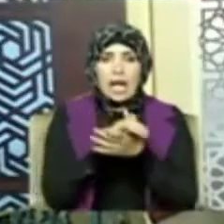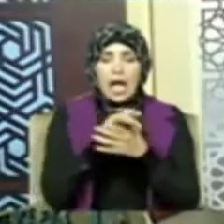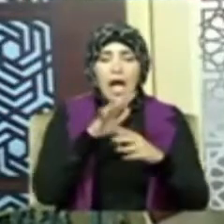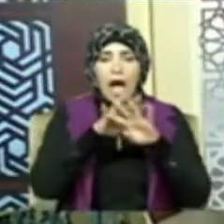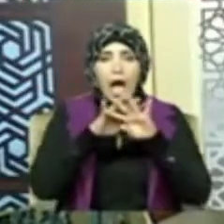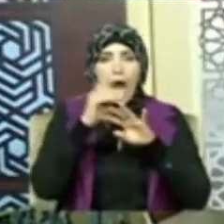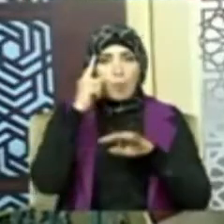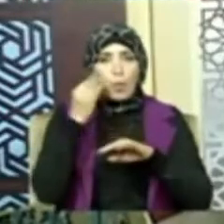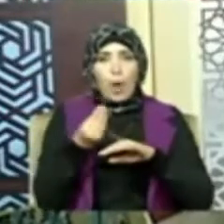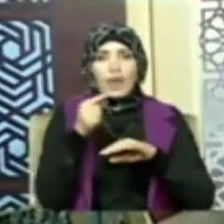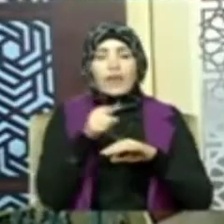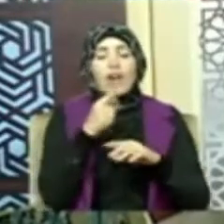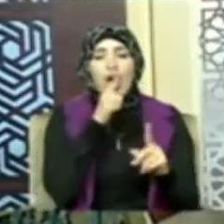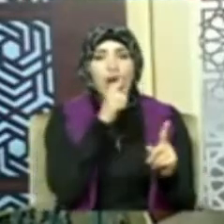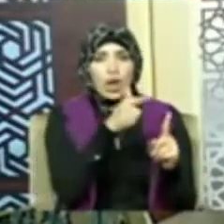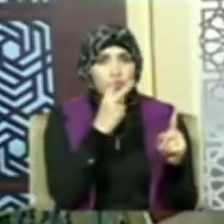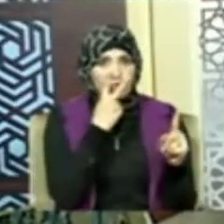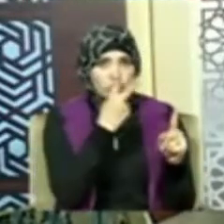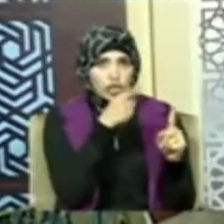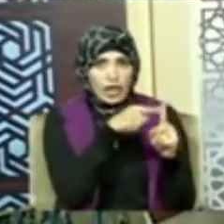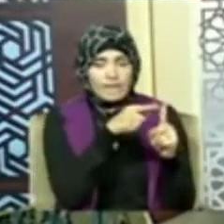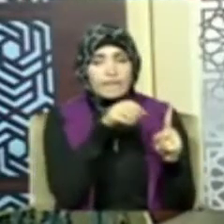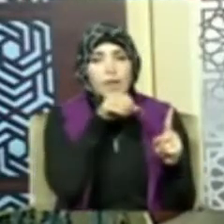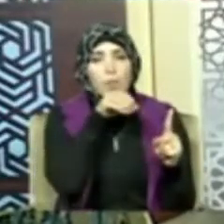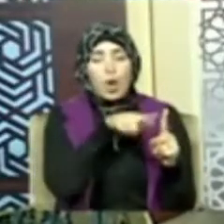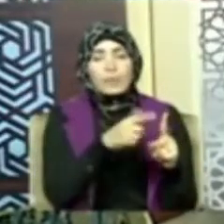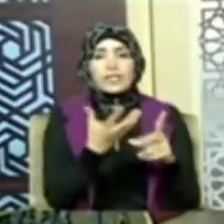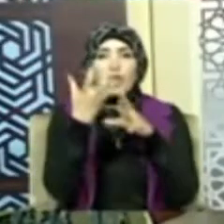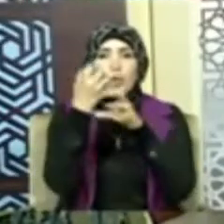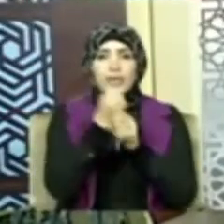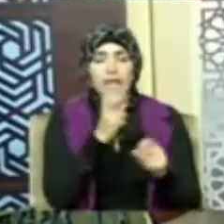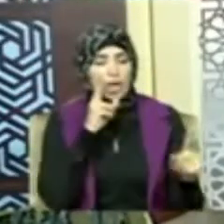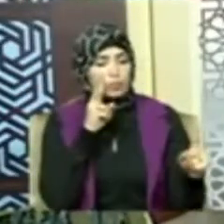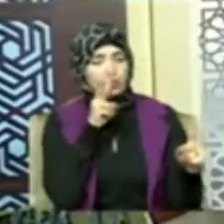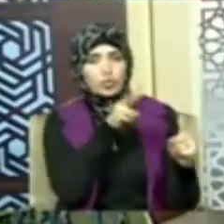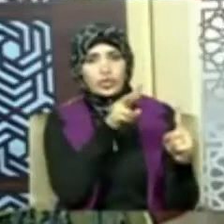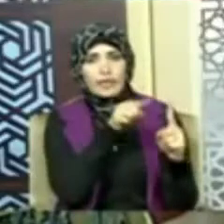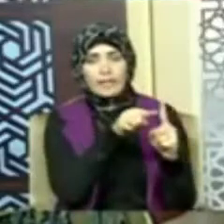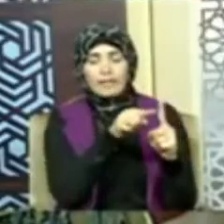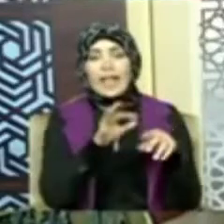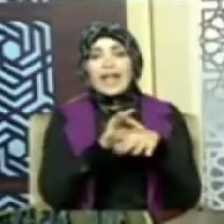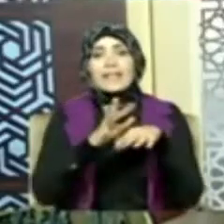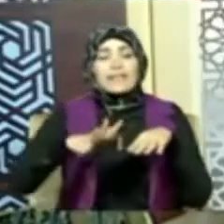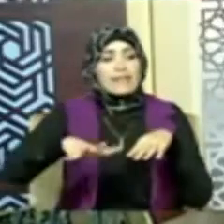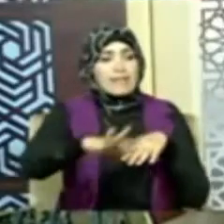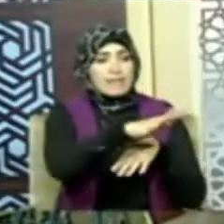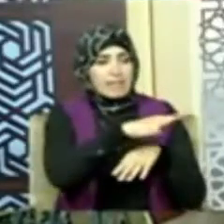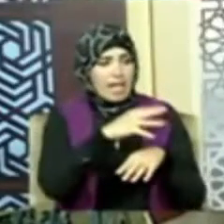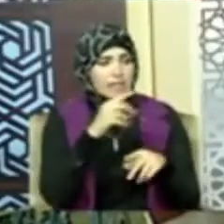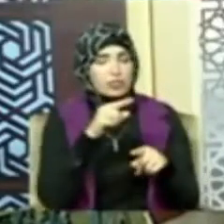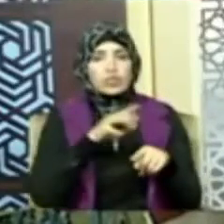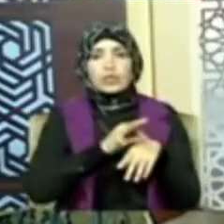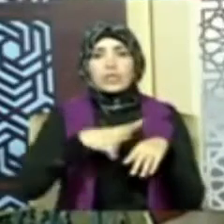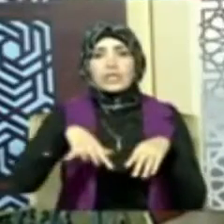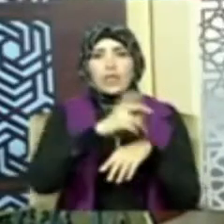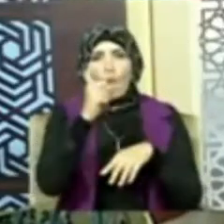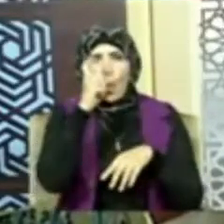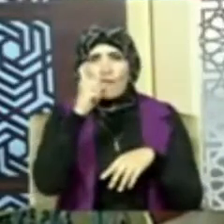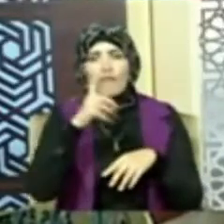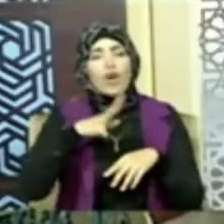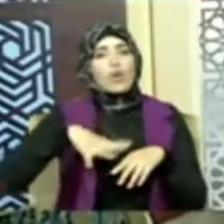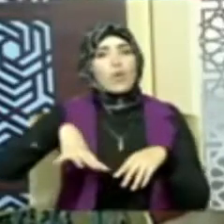الله صلى الله عليه وسلم، ونال القوم منه وآذوه أذى